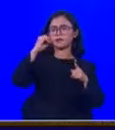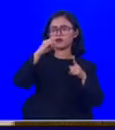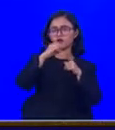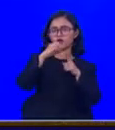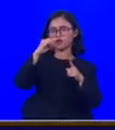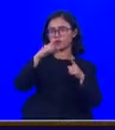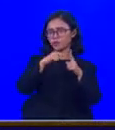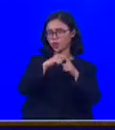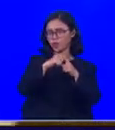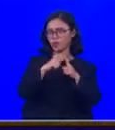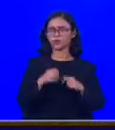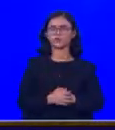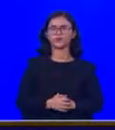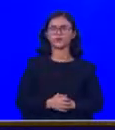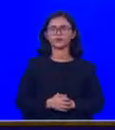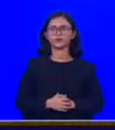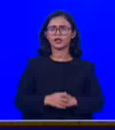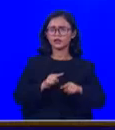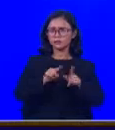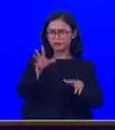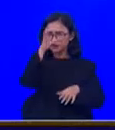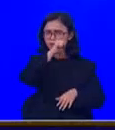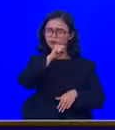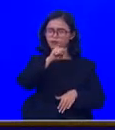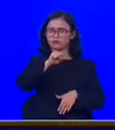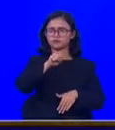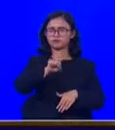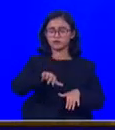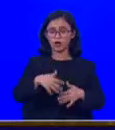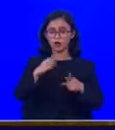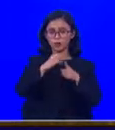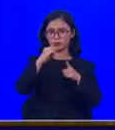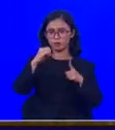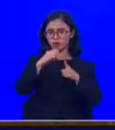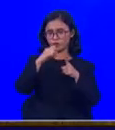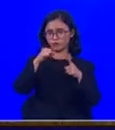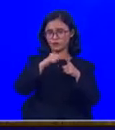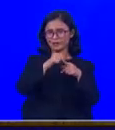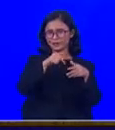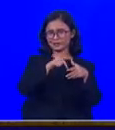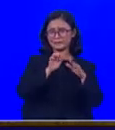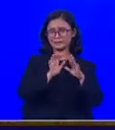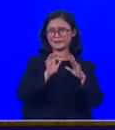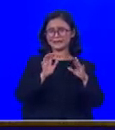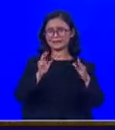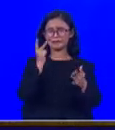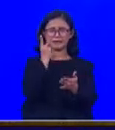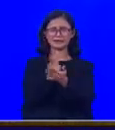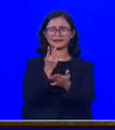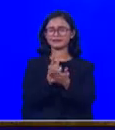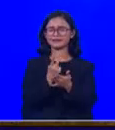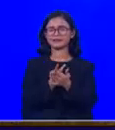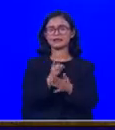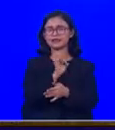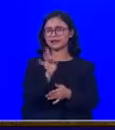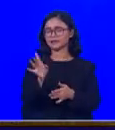dia popok. Nah, tapi tahu gak sih Bu Ibu, kalau dibalik popok yang sederhana ini, banyak sekali nih fakta-fakta unik yang bisa